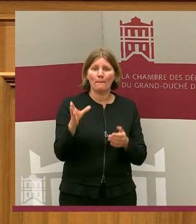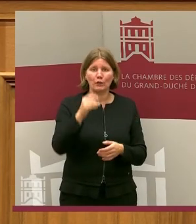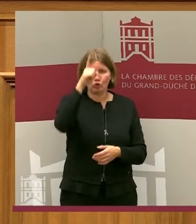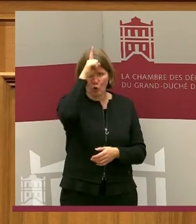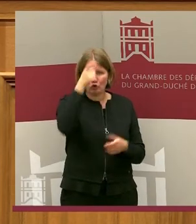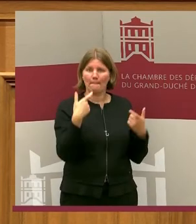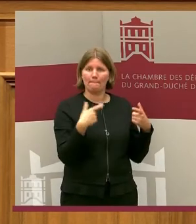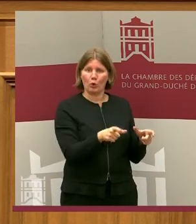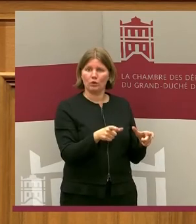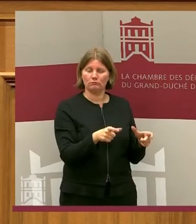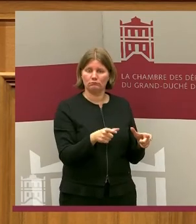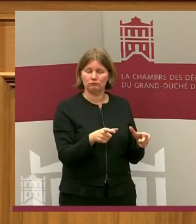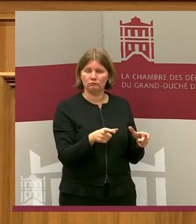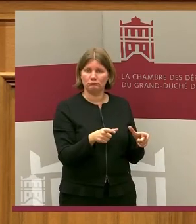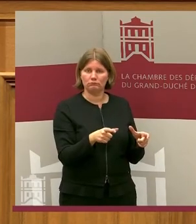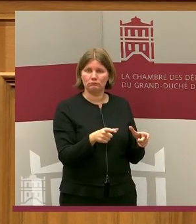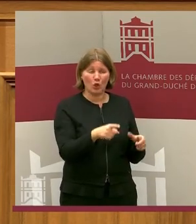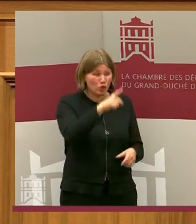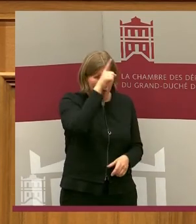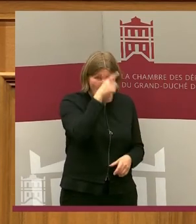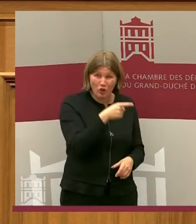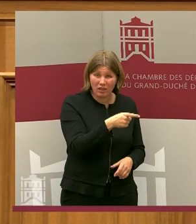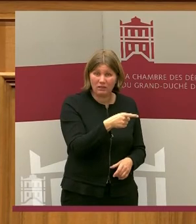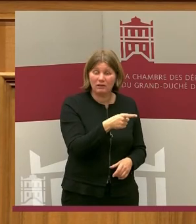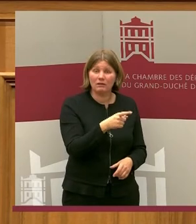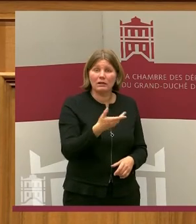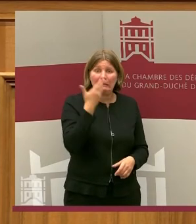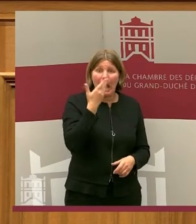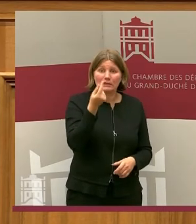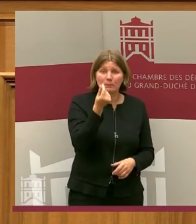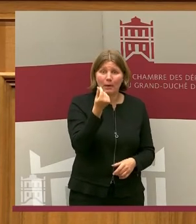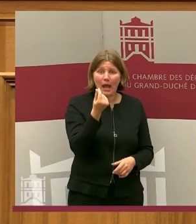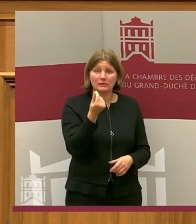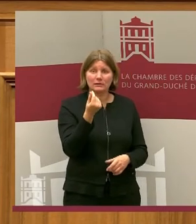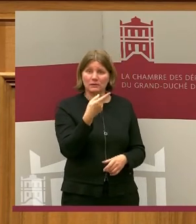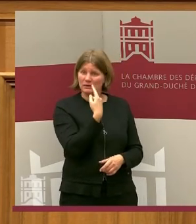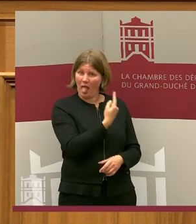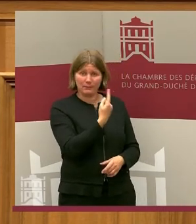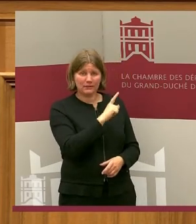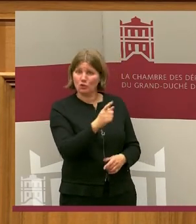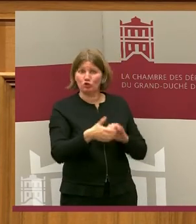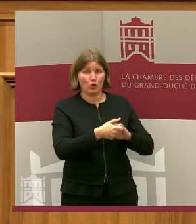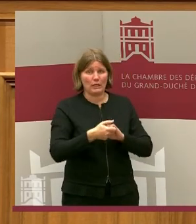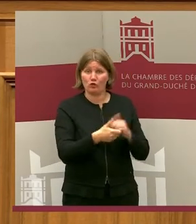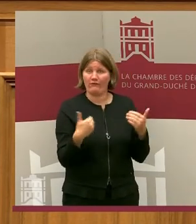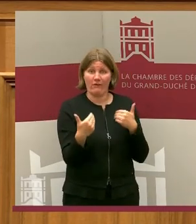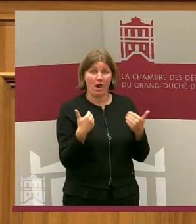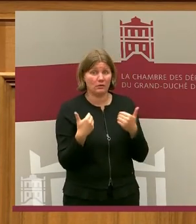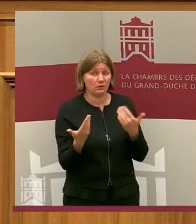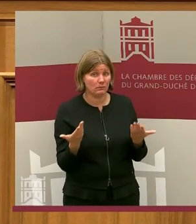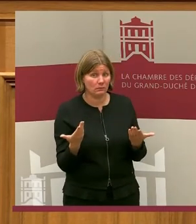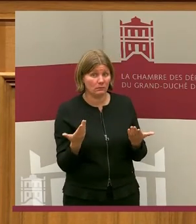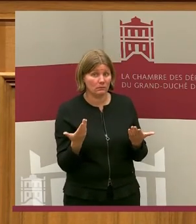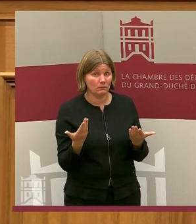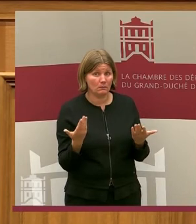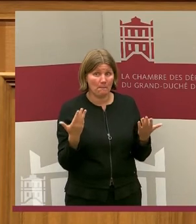blockieren. Deutschland, die sich bei den Gaspreisen geht, am Moment alles anders, die solidarisch verhalten. Wir sind das